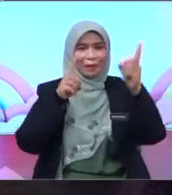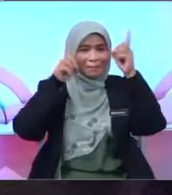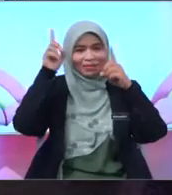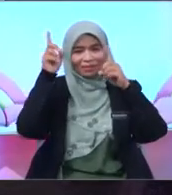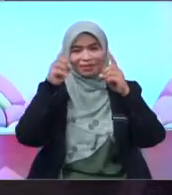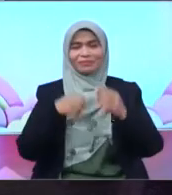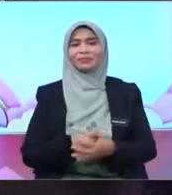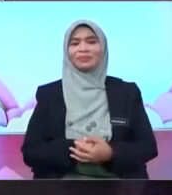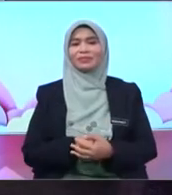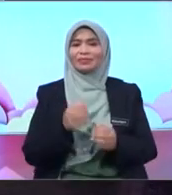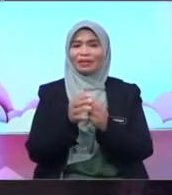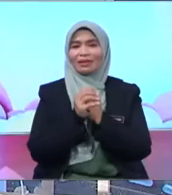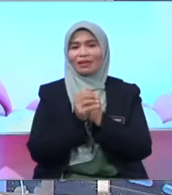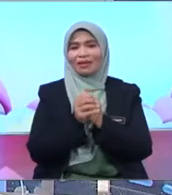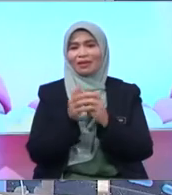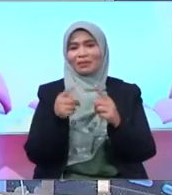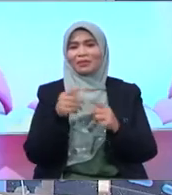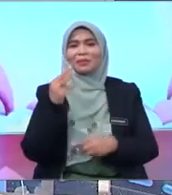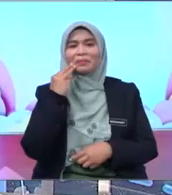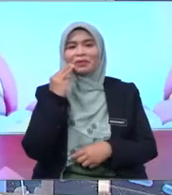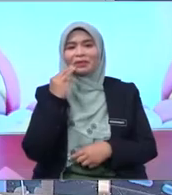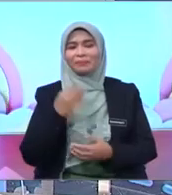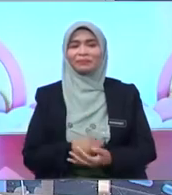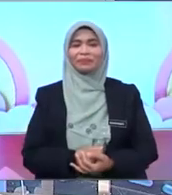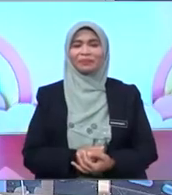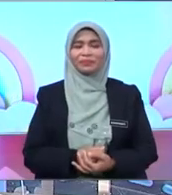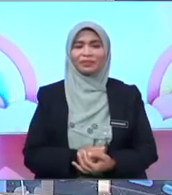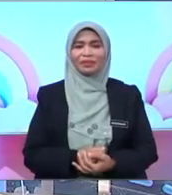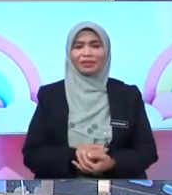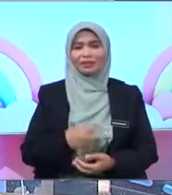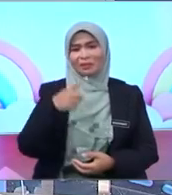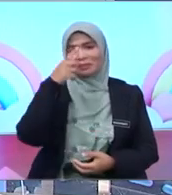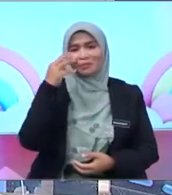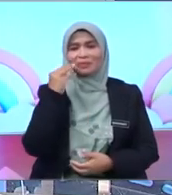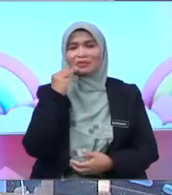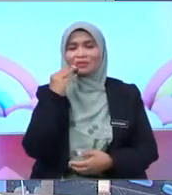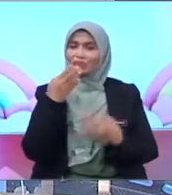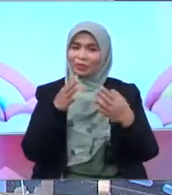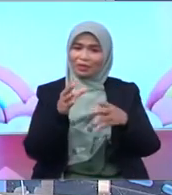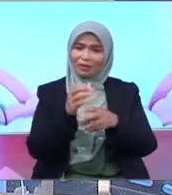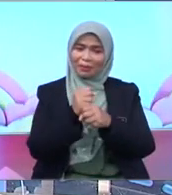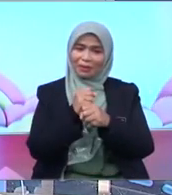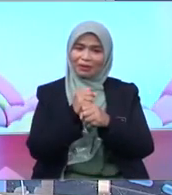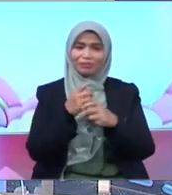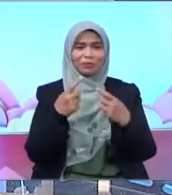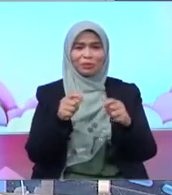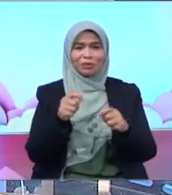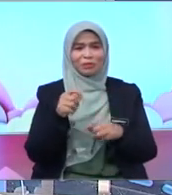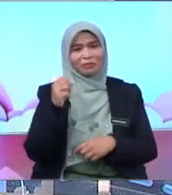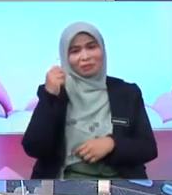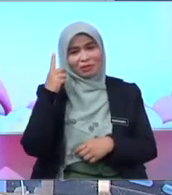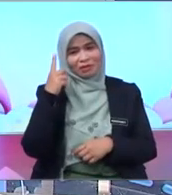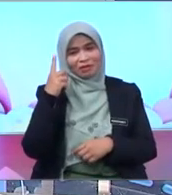getahnya ada insya basmi rame-rame sama Pak Amir ada-ada file accu betul atau faham